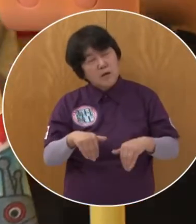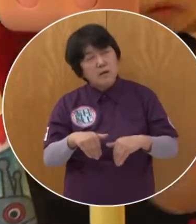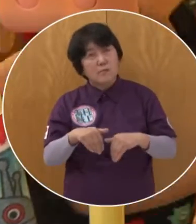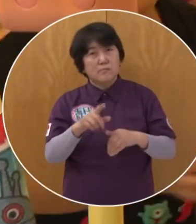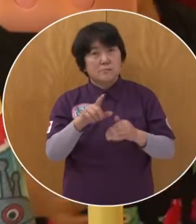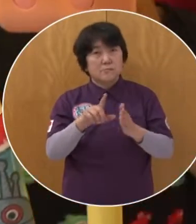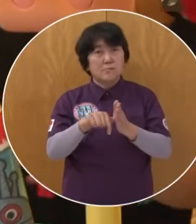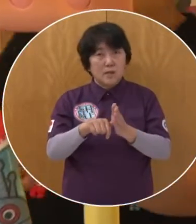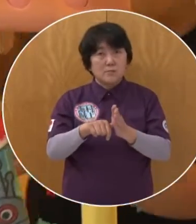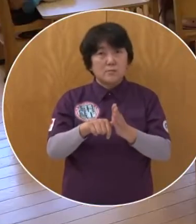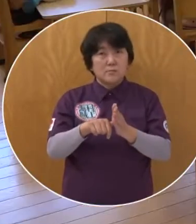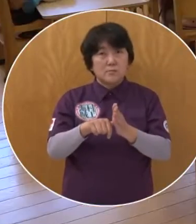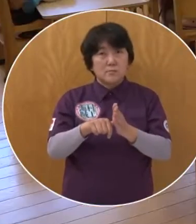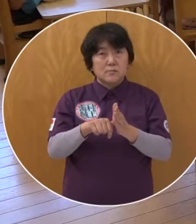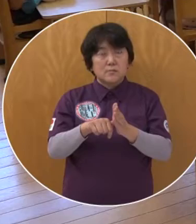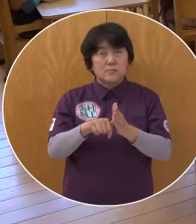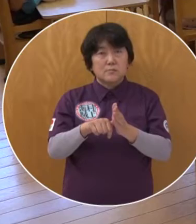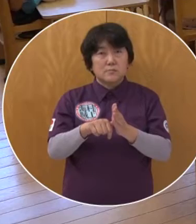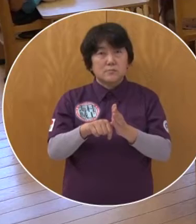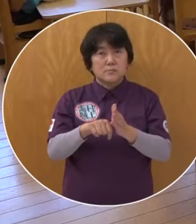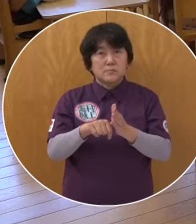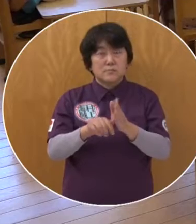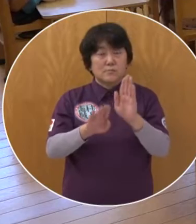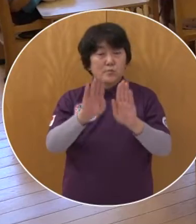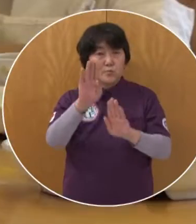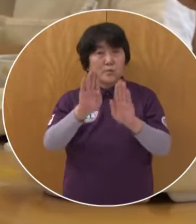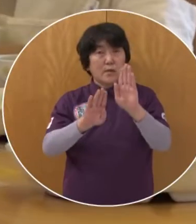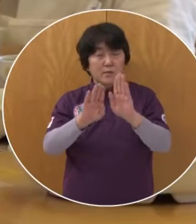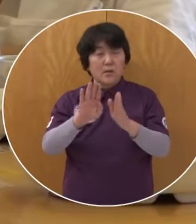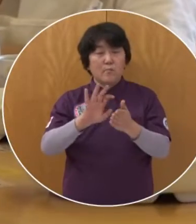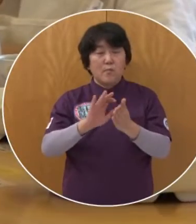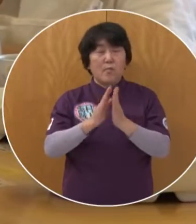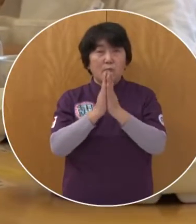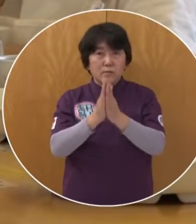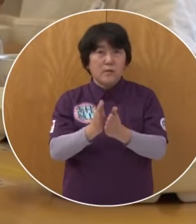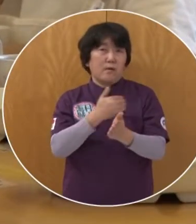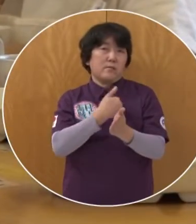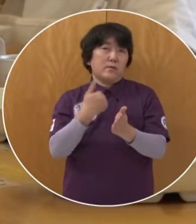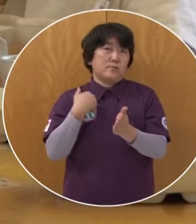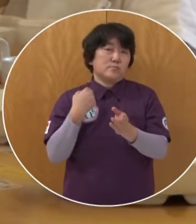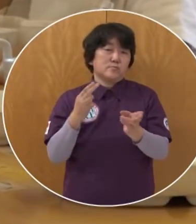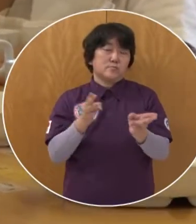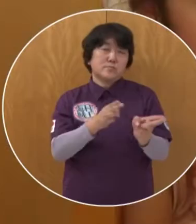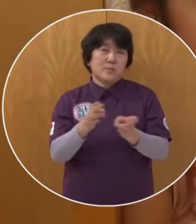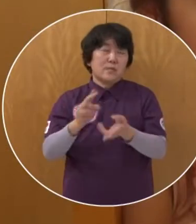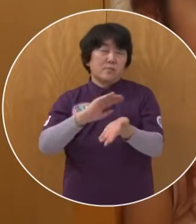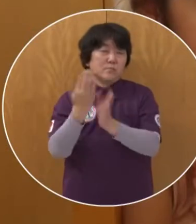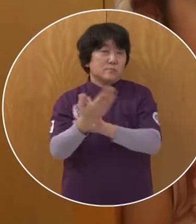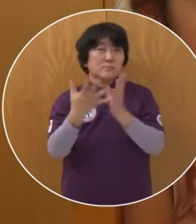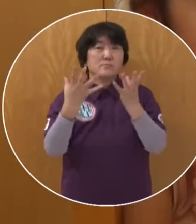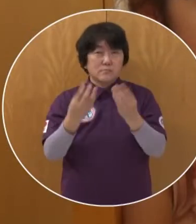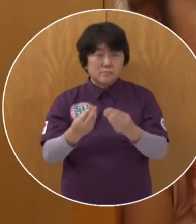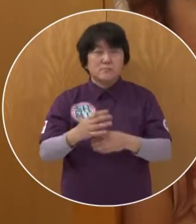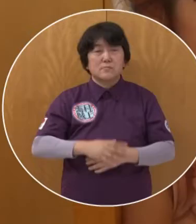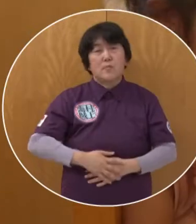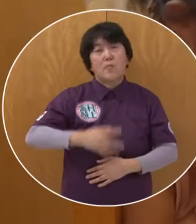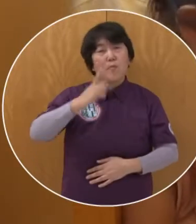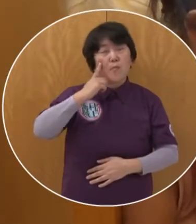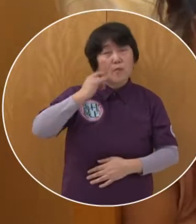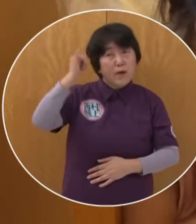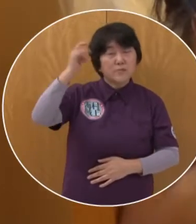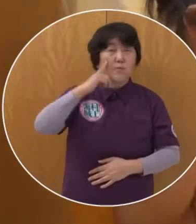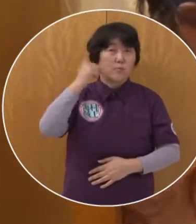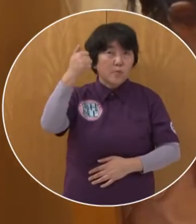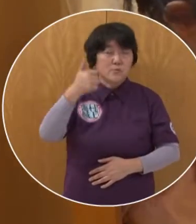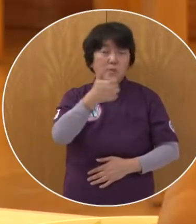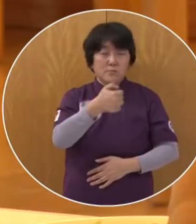たなという程度の状態であっても利用できるような制度と変わっております。お母さん、お父さん、おじいち